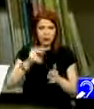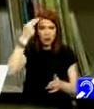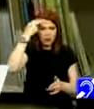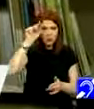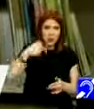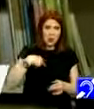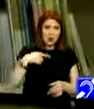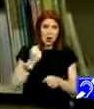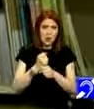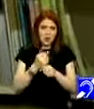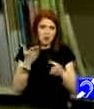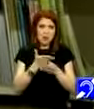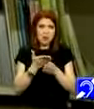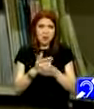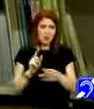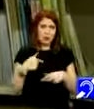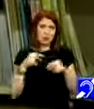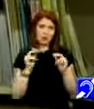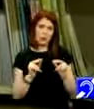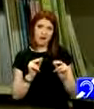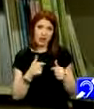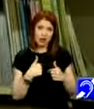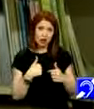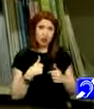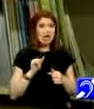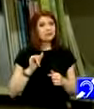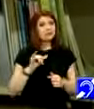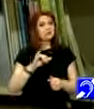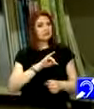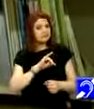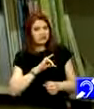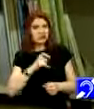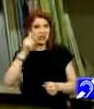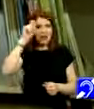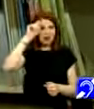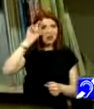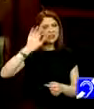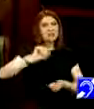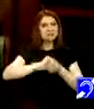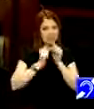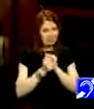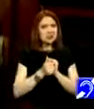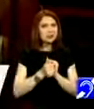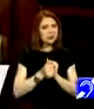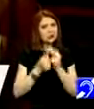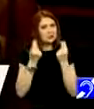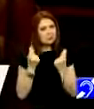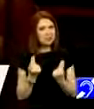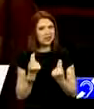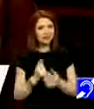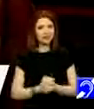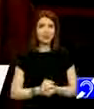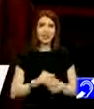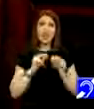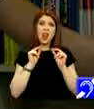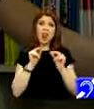suntem bibliotecari și nu profesori. Cu toate astea, cred că ne-am descurcat onorabil.